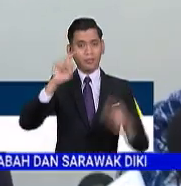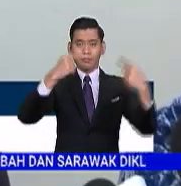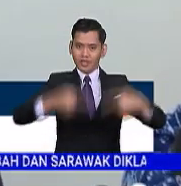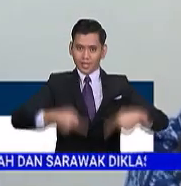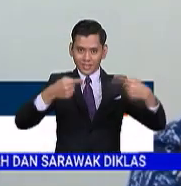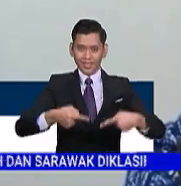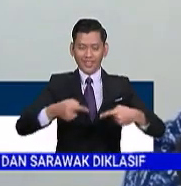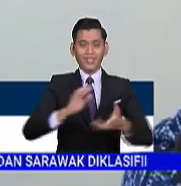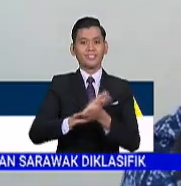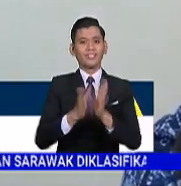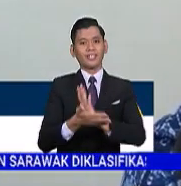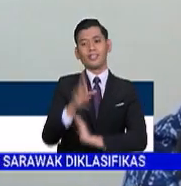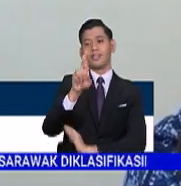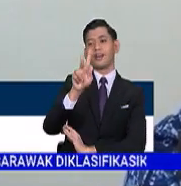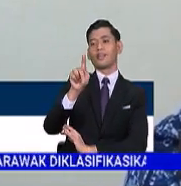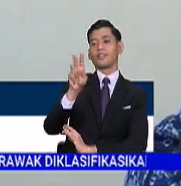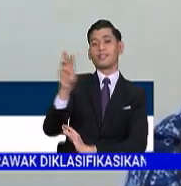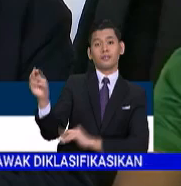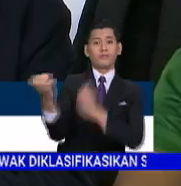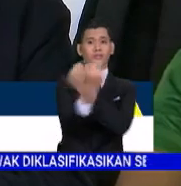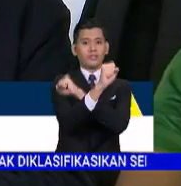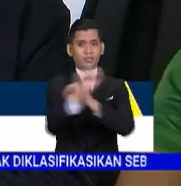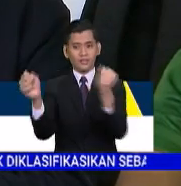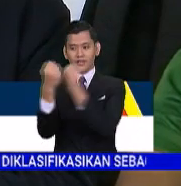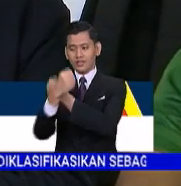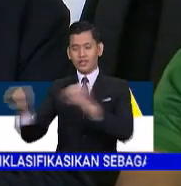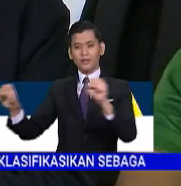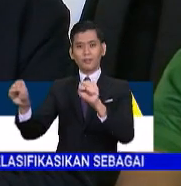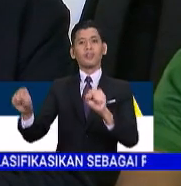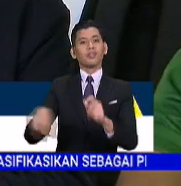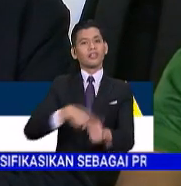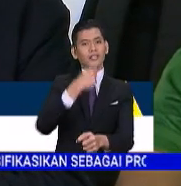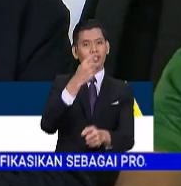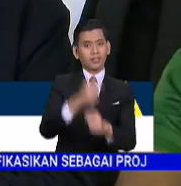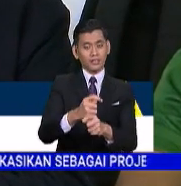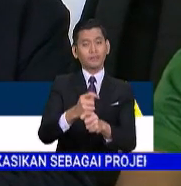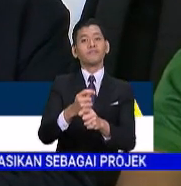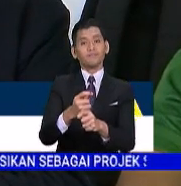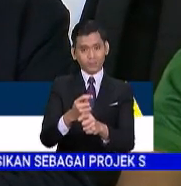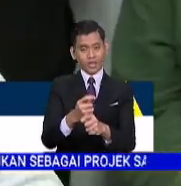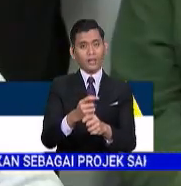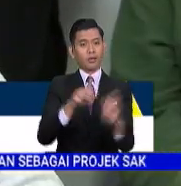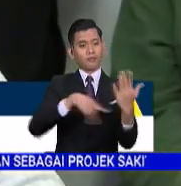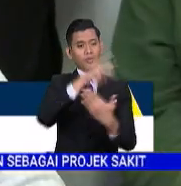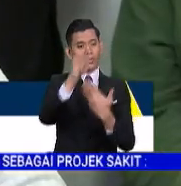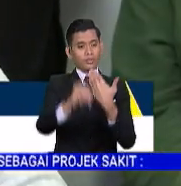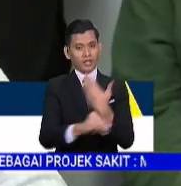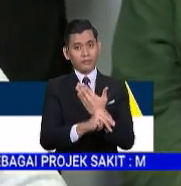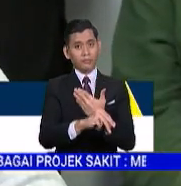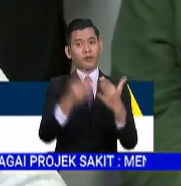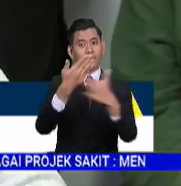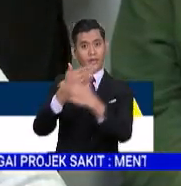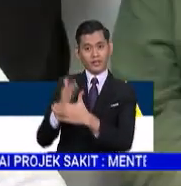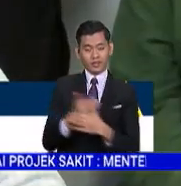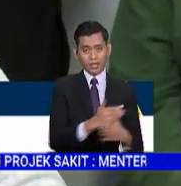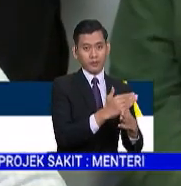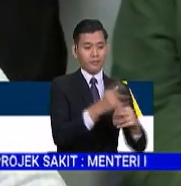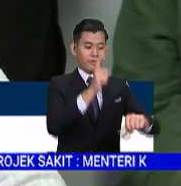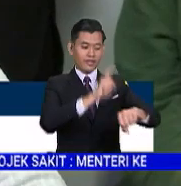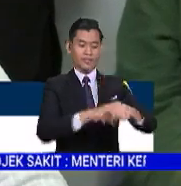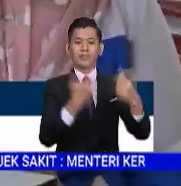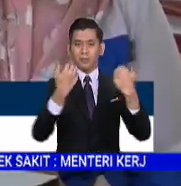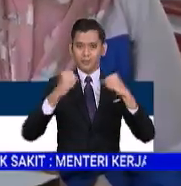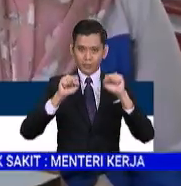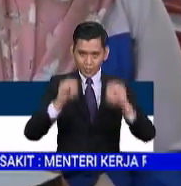Untuk itu, RTM sedang membuat persiapan menentukan slot-slot siaran tertentu agar pembahagian masa siaran dapat